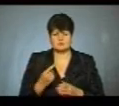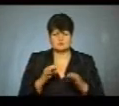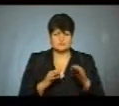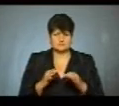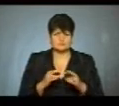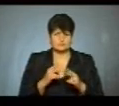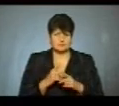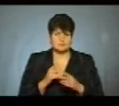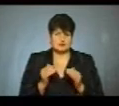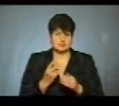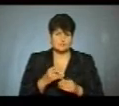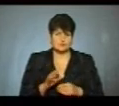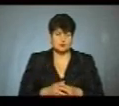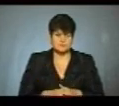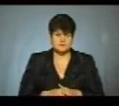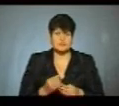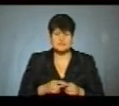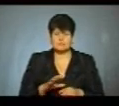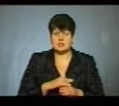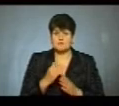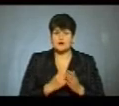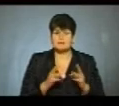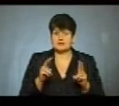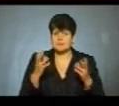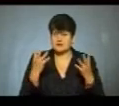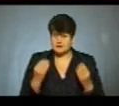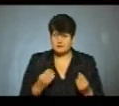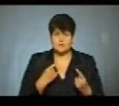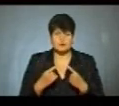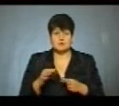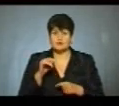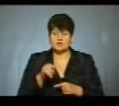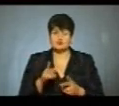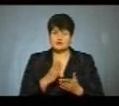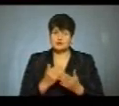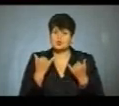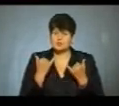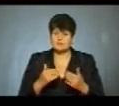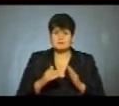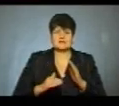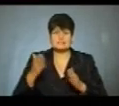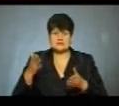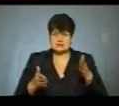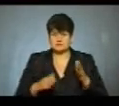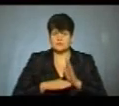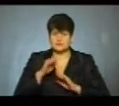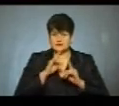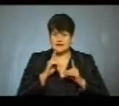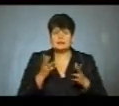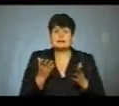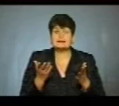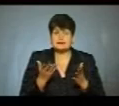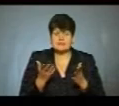становить менше 2%. Це була програма «Тема дня». Ми говорили про те, що відбувається сьогодні під стінами парламенту, де аграрії